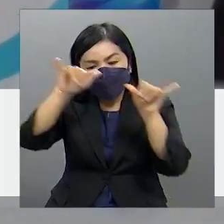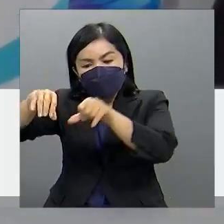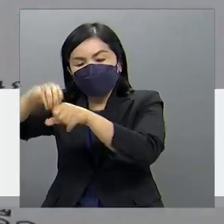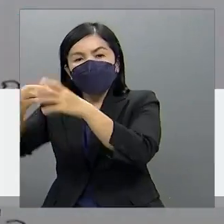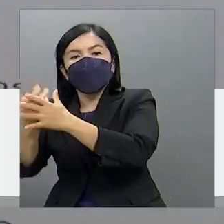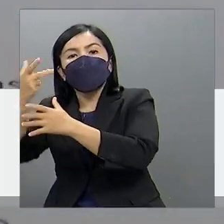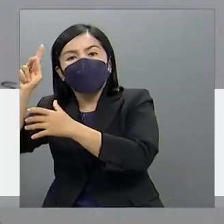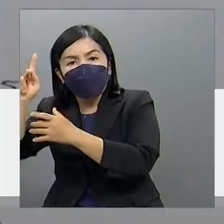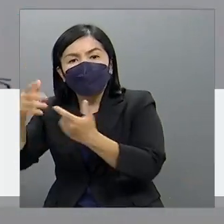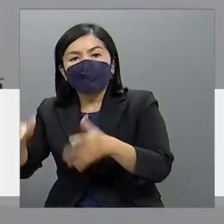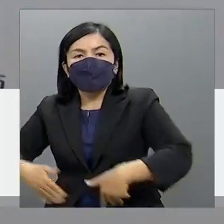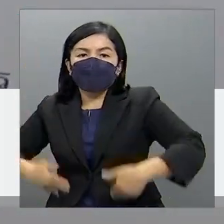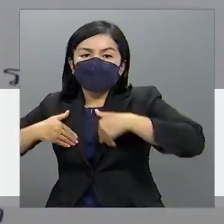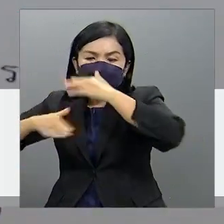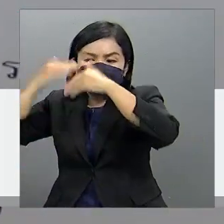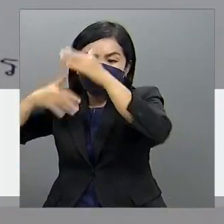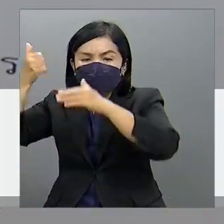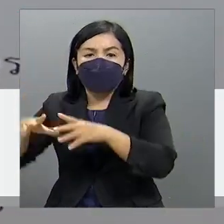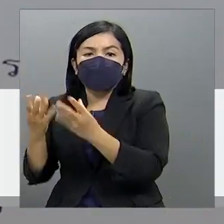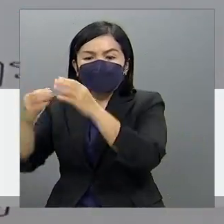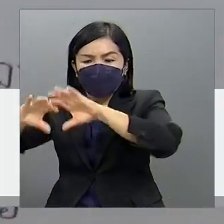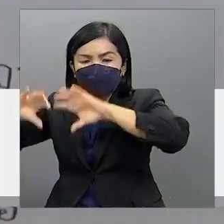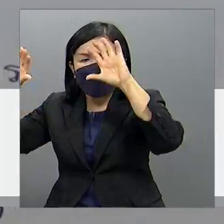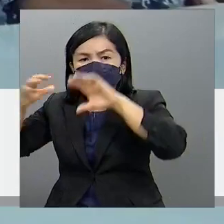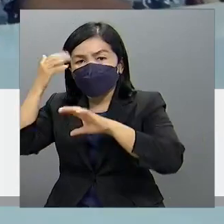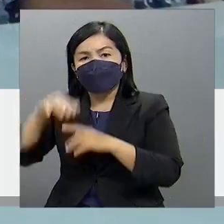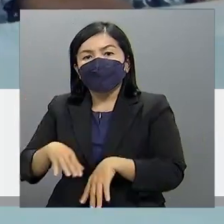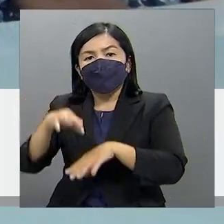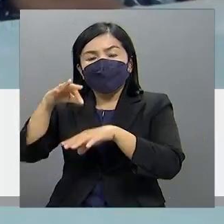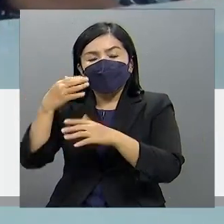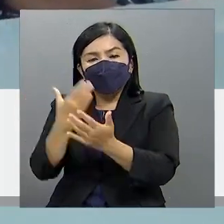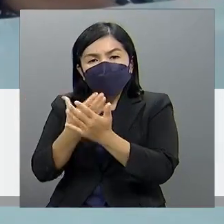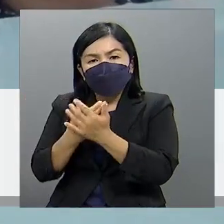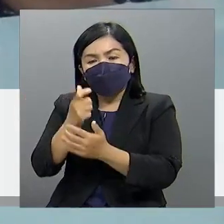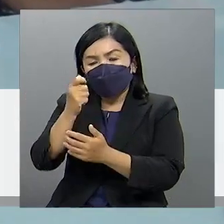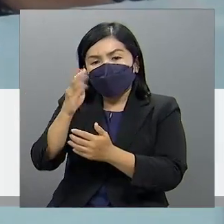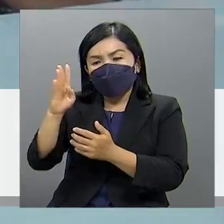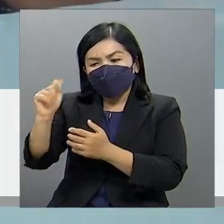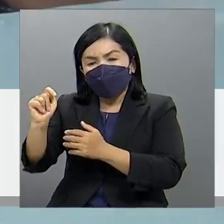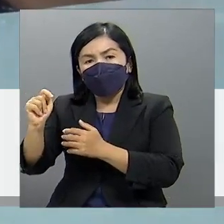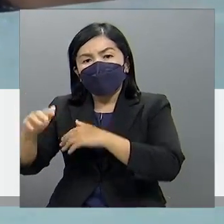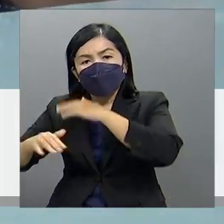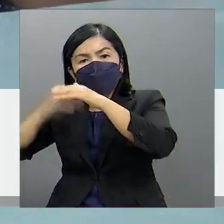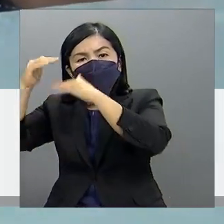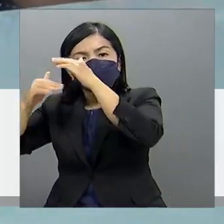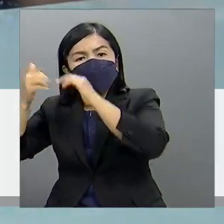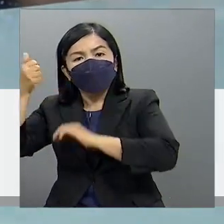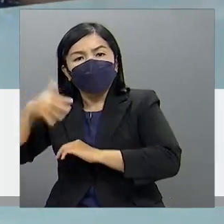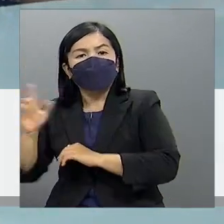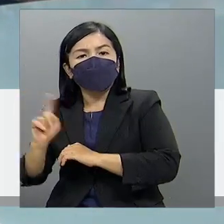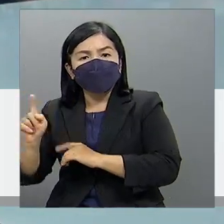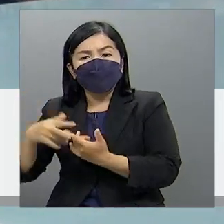ไม่สามารถพัฒนาได้ค่ะจะพบประมาณของอบต.สบปาดหรือกองทุนพัฒนาไฟฟ้าแม่เมาะชาวบ้านต้องเสียประโยชน์